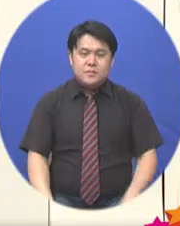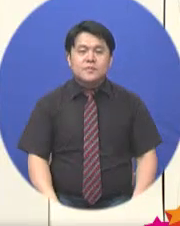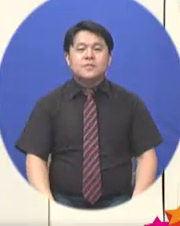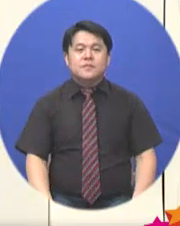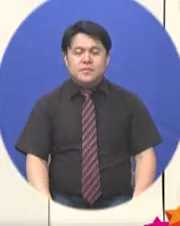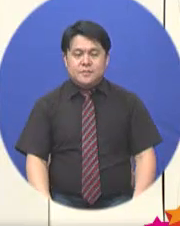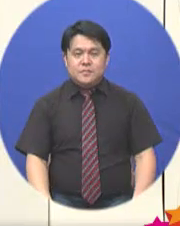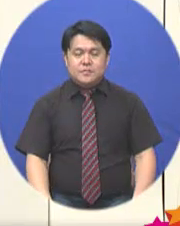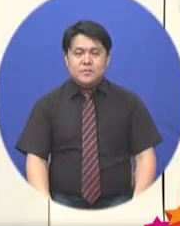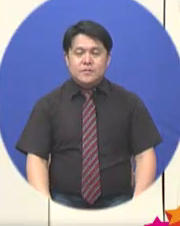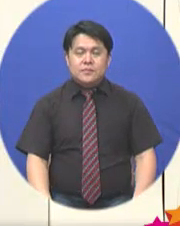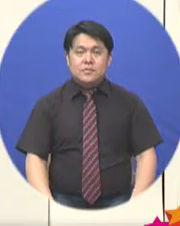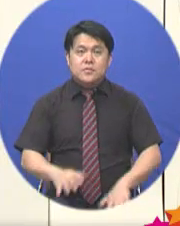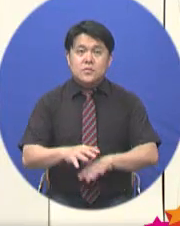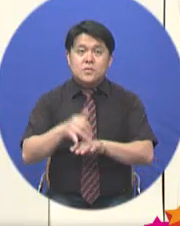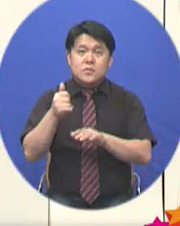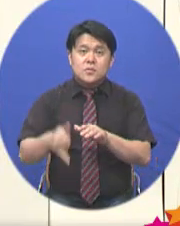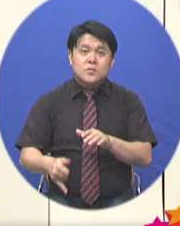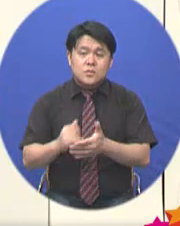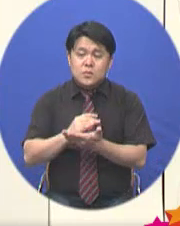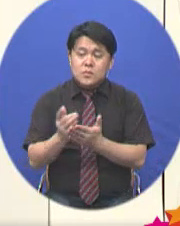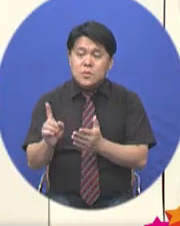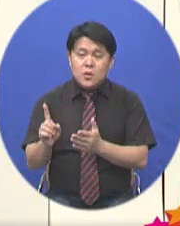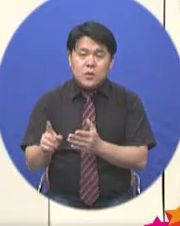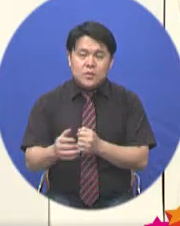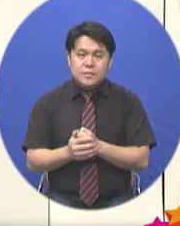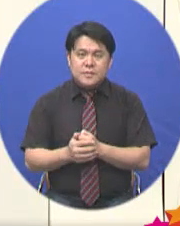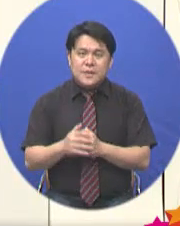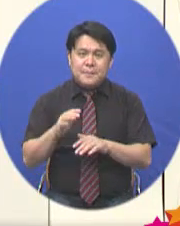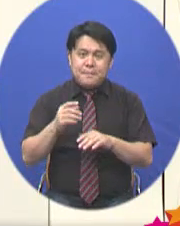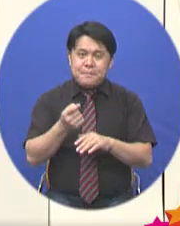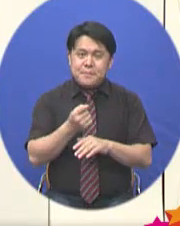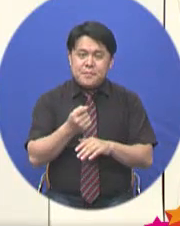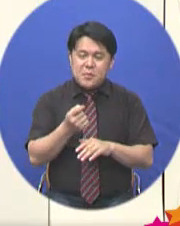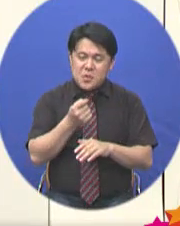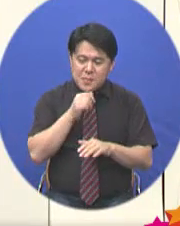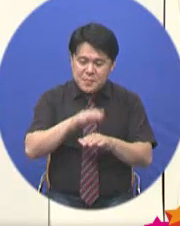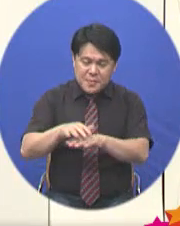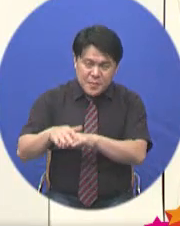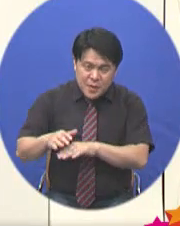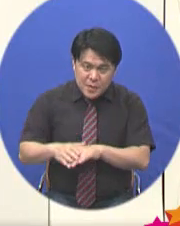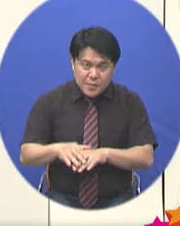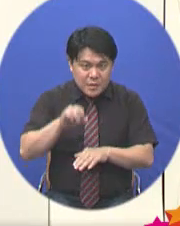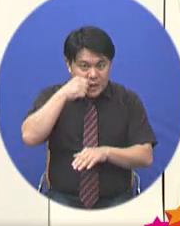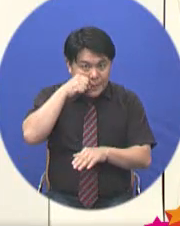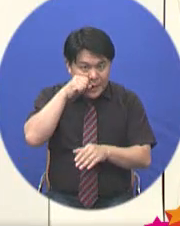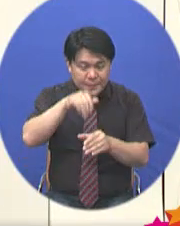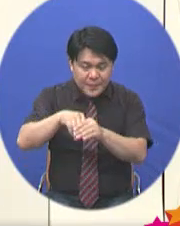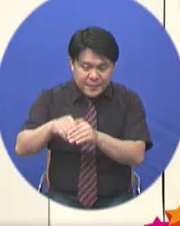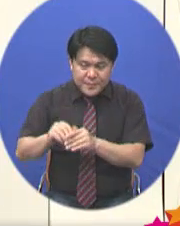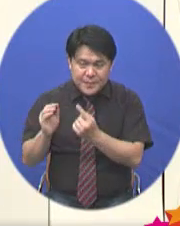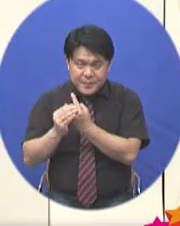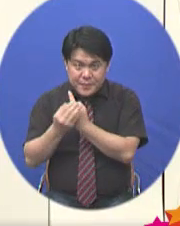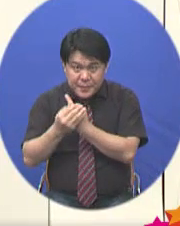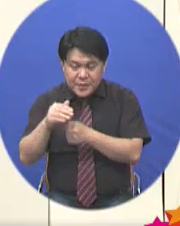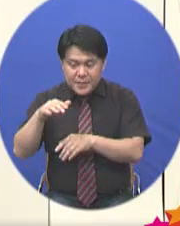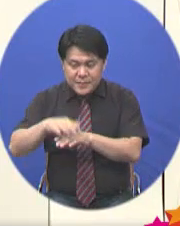농사 짓고요. 어떤 농사 짓는지 여쭤봐도 될까요? 그게 밭농사 뭐 양파도 심고 마늘도